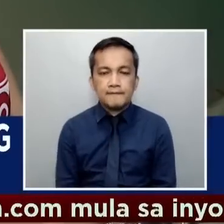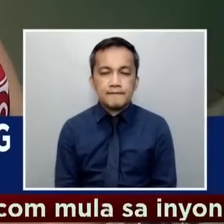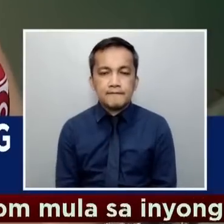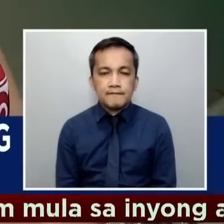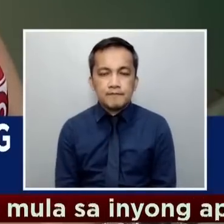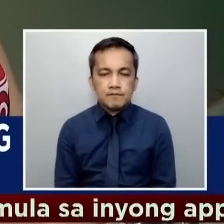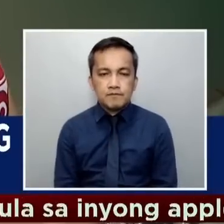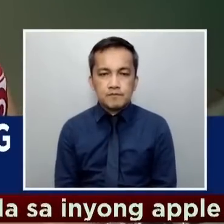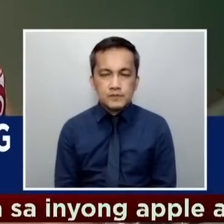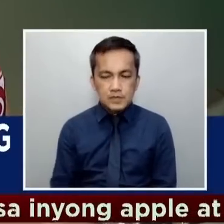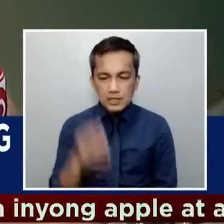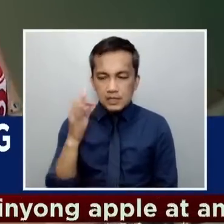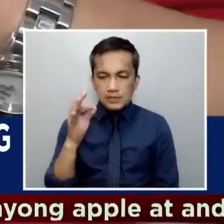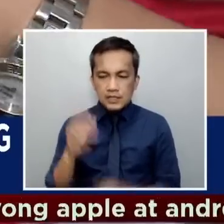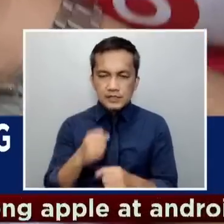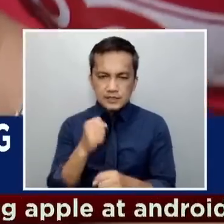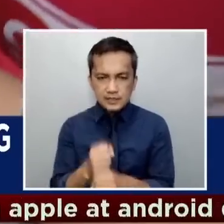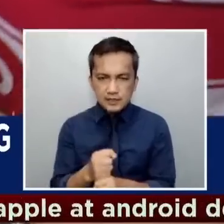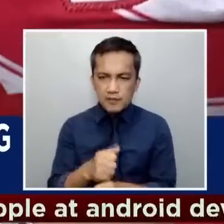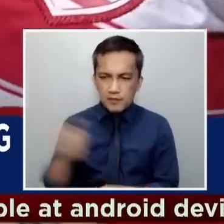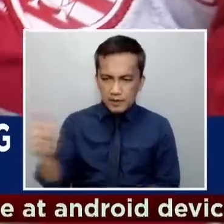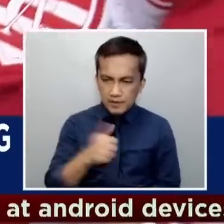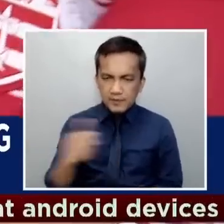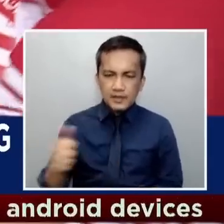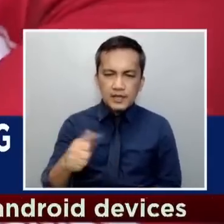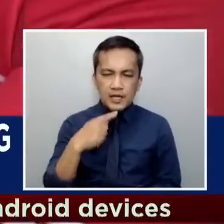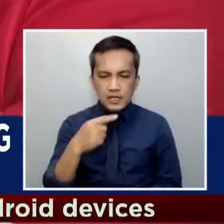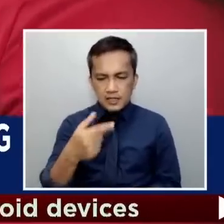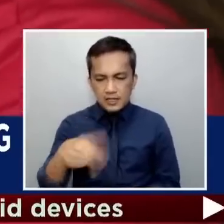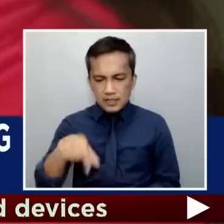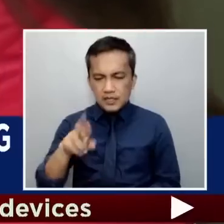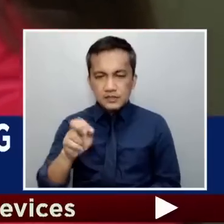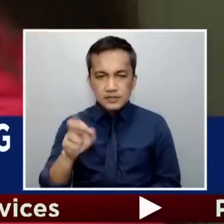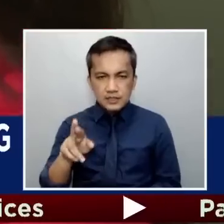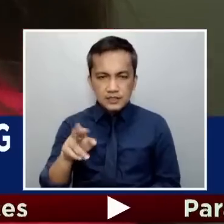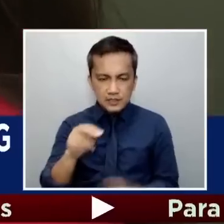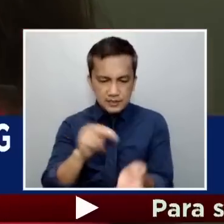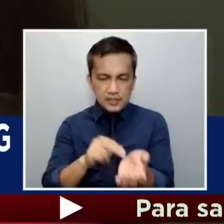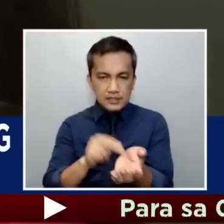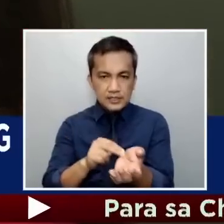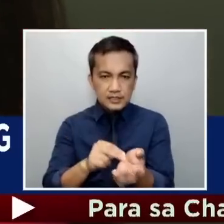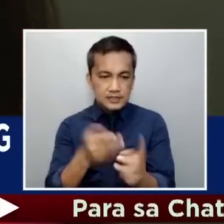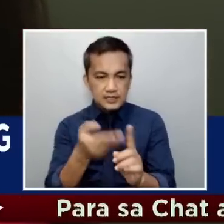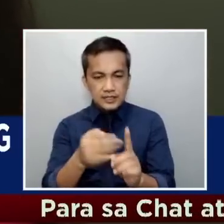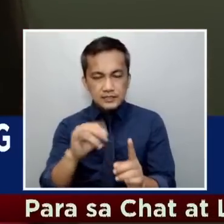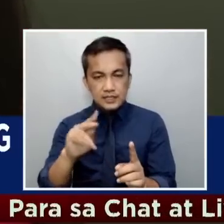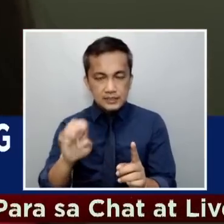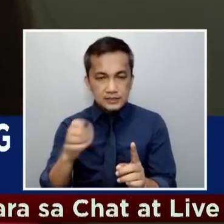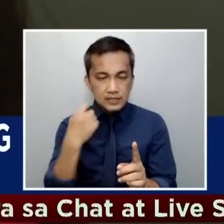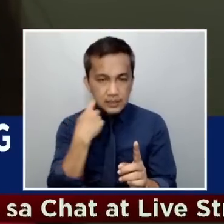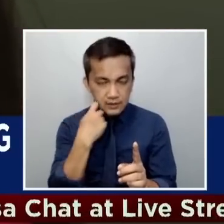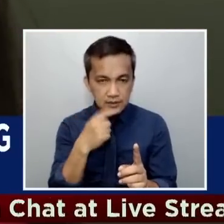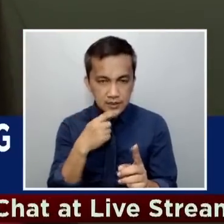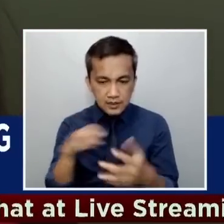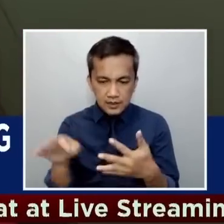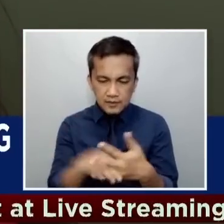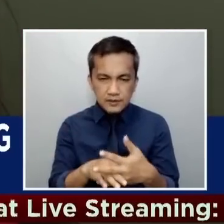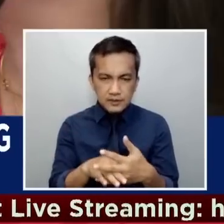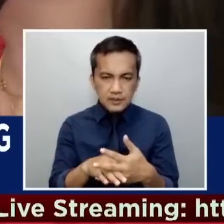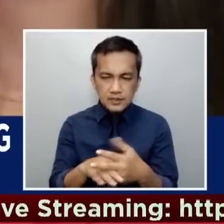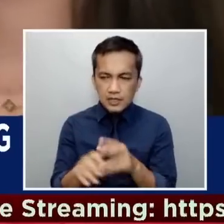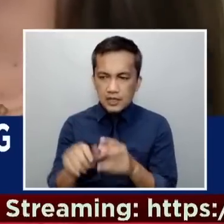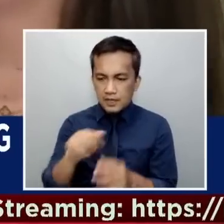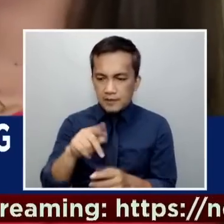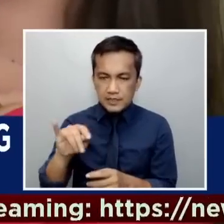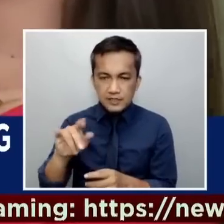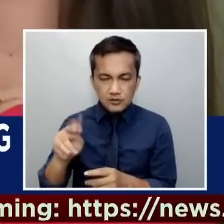Siyam na taunang pabalik-balik sa Qatar ang nurse na si Janice at kamakailan lang nag-file siya ng application